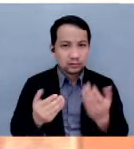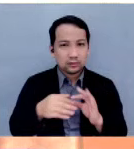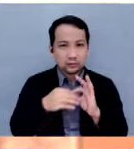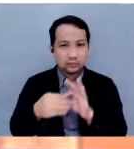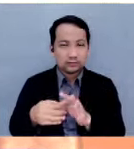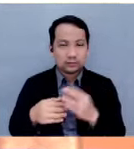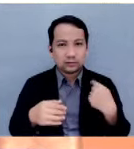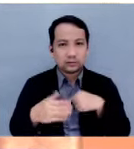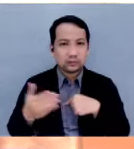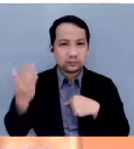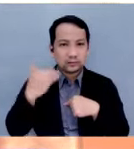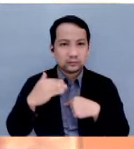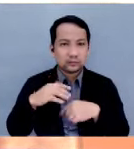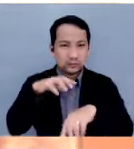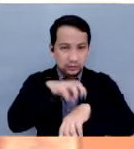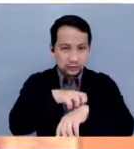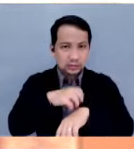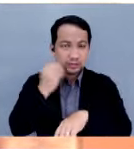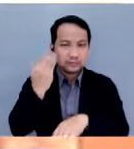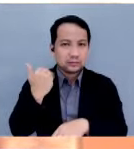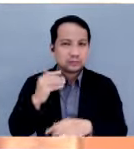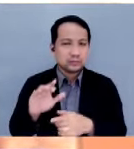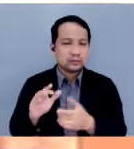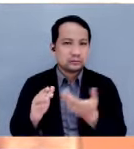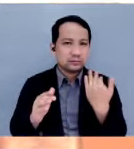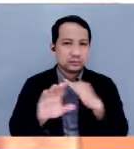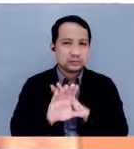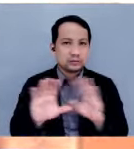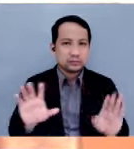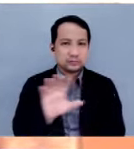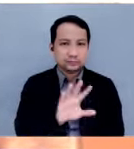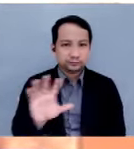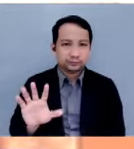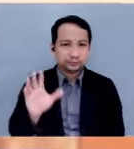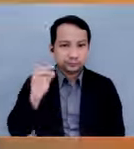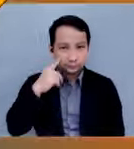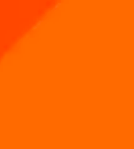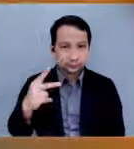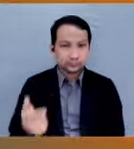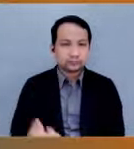niya, kinagat daw siya ng aso. Nasa frontline ng balitang yan si Gerard de la Peña.